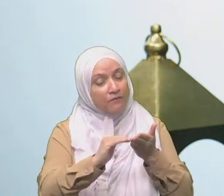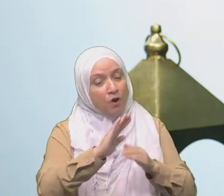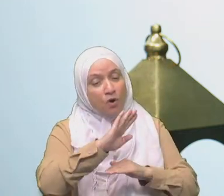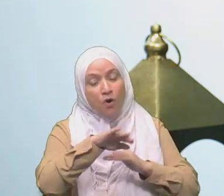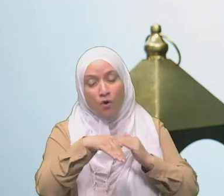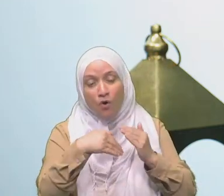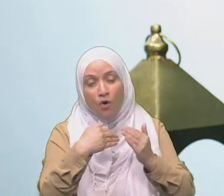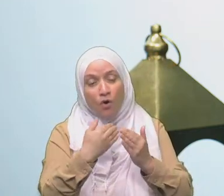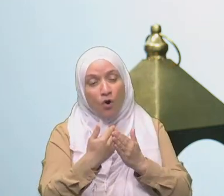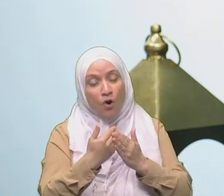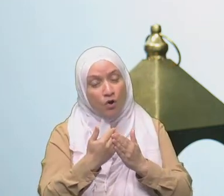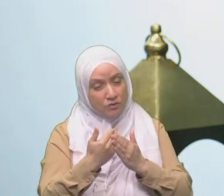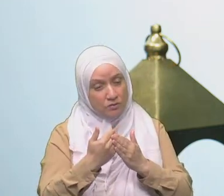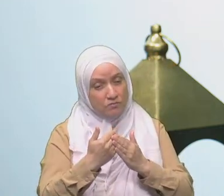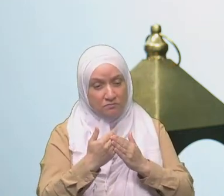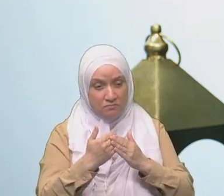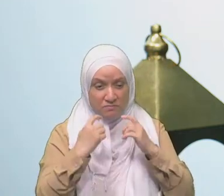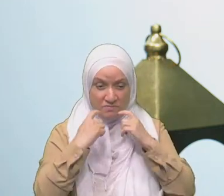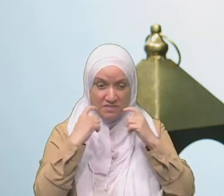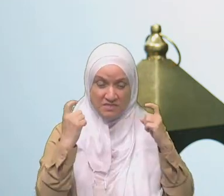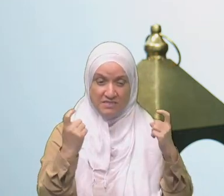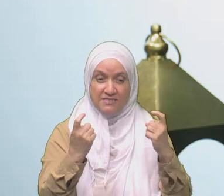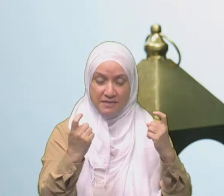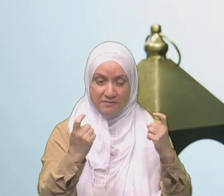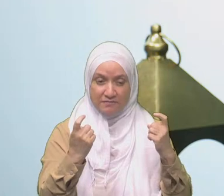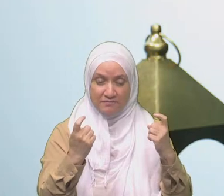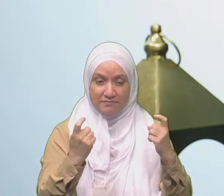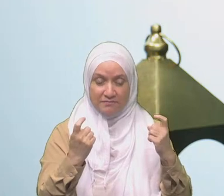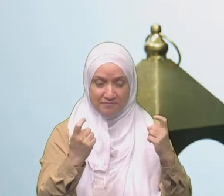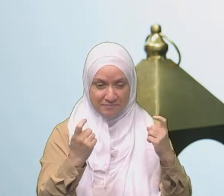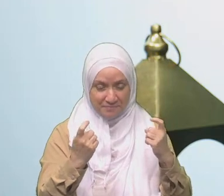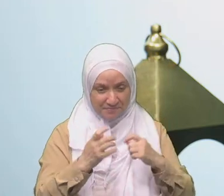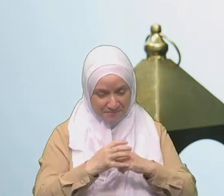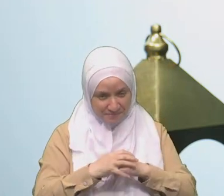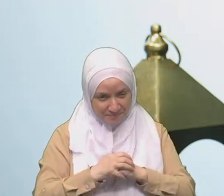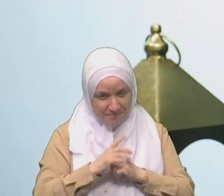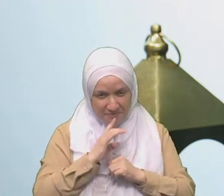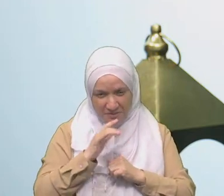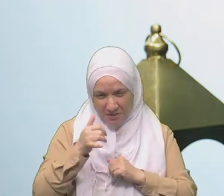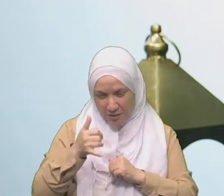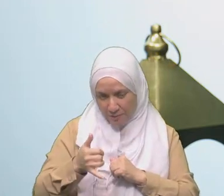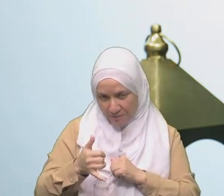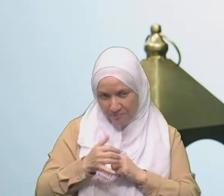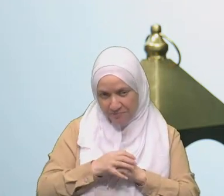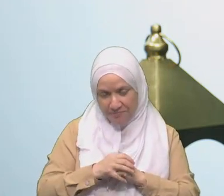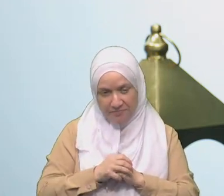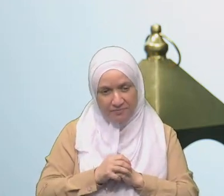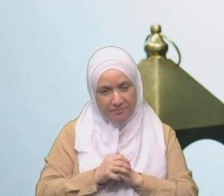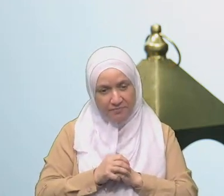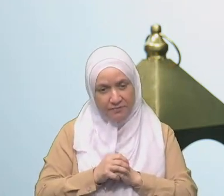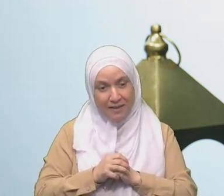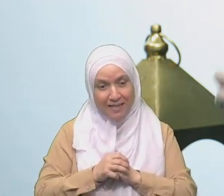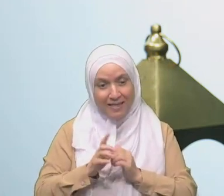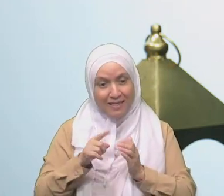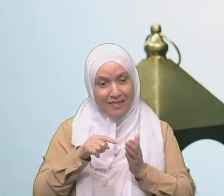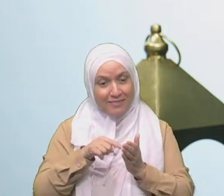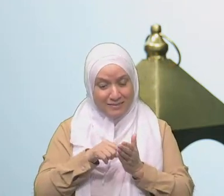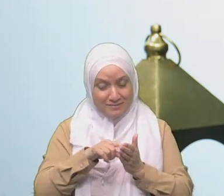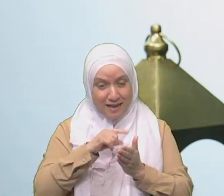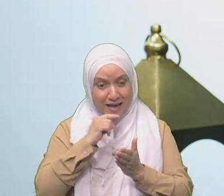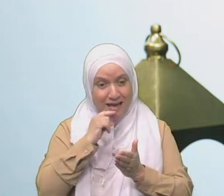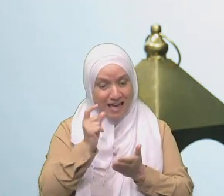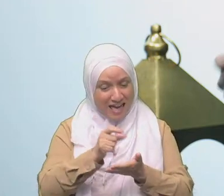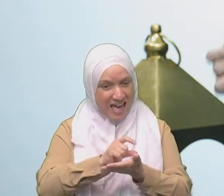وَلَا خِلَافَ أَنَّ هَذِهِ الْآيَةِ فِي حَقِّ التَّائِبِينَ. There is no difference of opinion that this ayah is talking about the